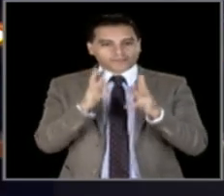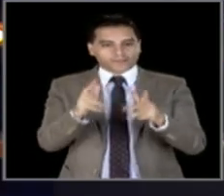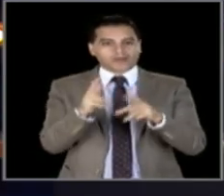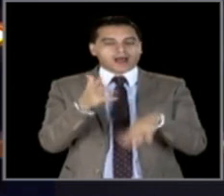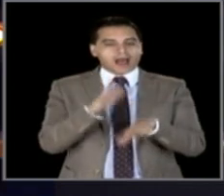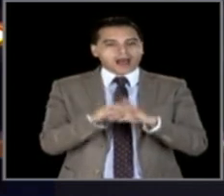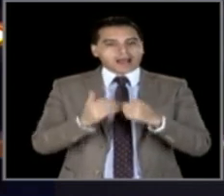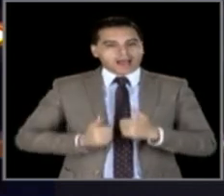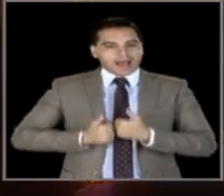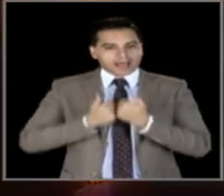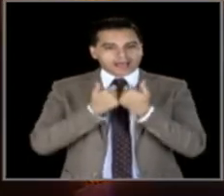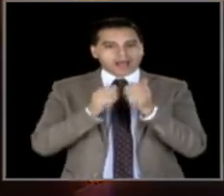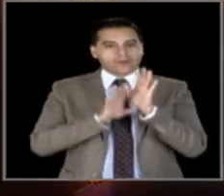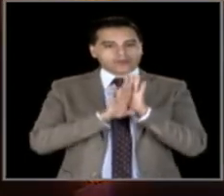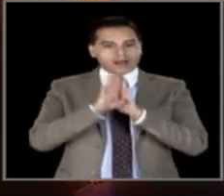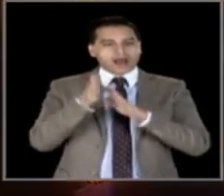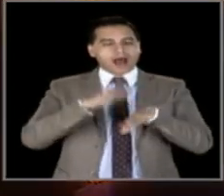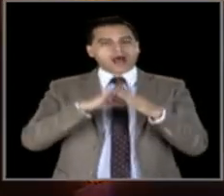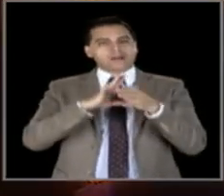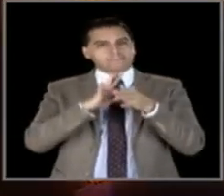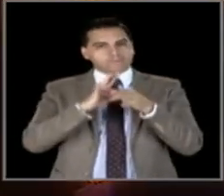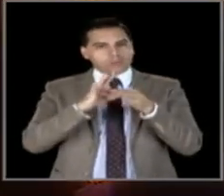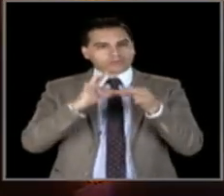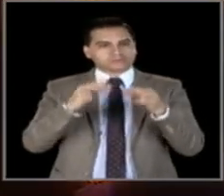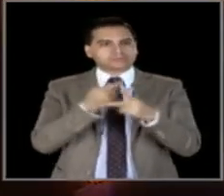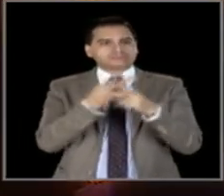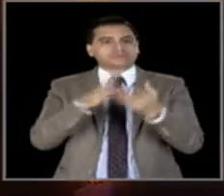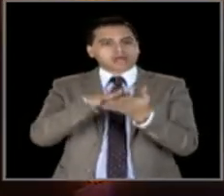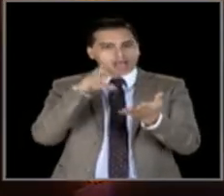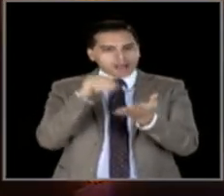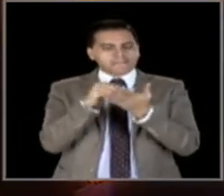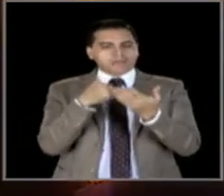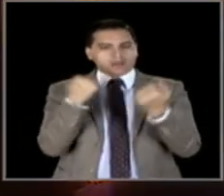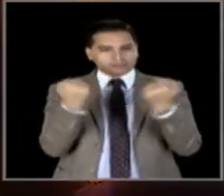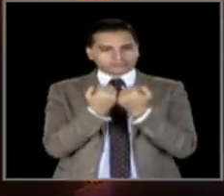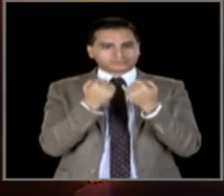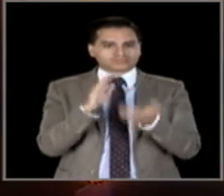كوتشنج. كويس. عن مواضيع معينة، وابدأ ادخل فصول معينة